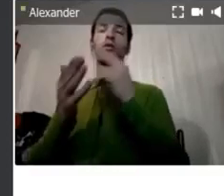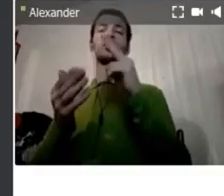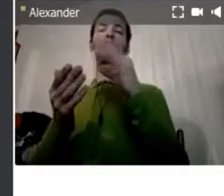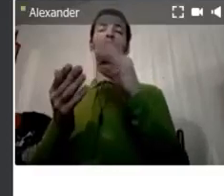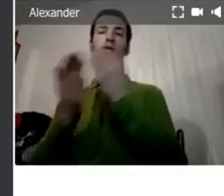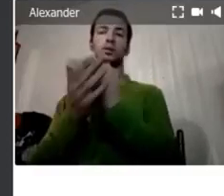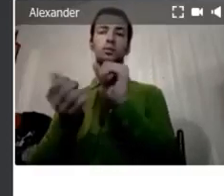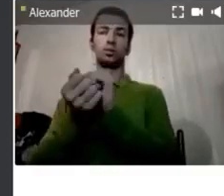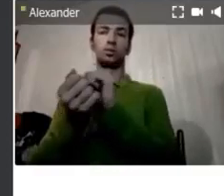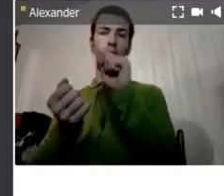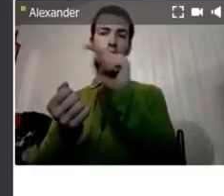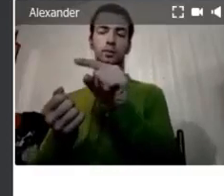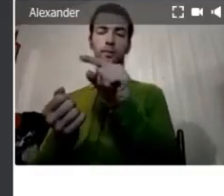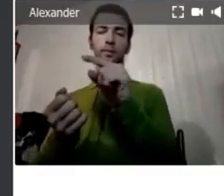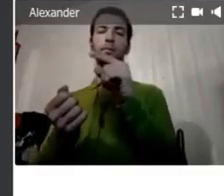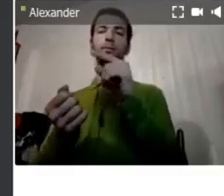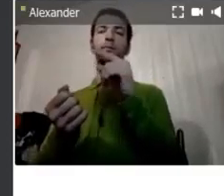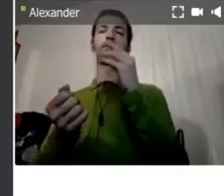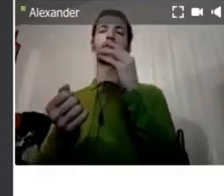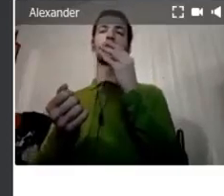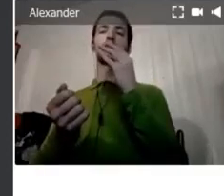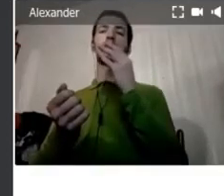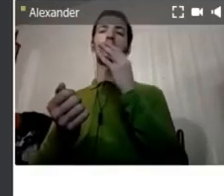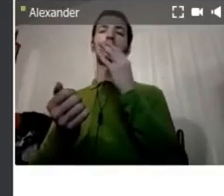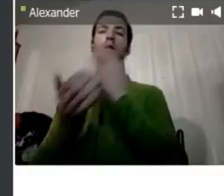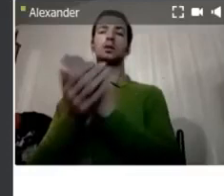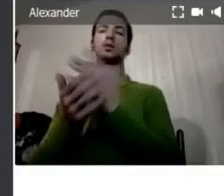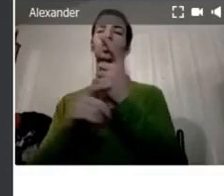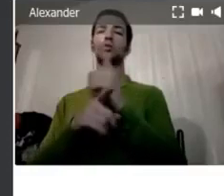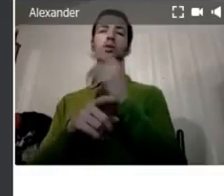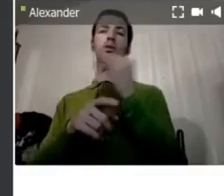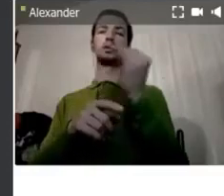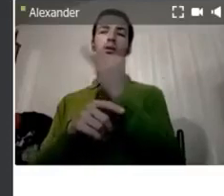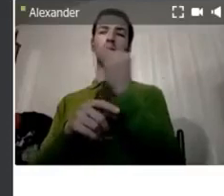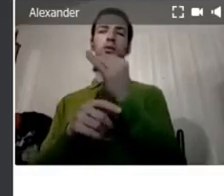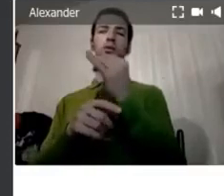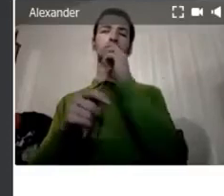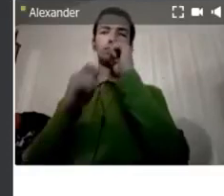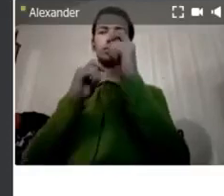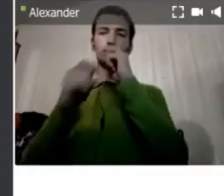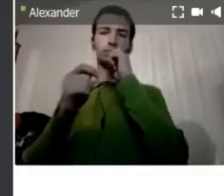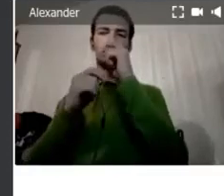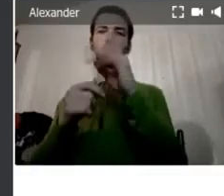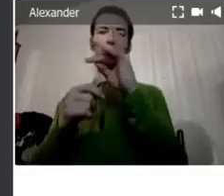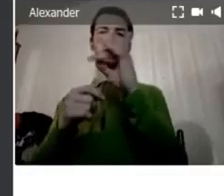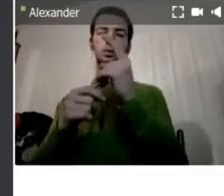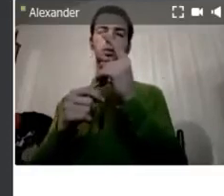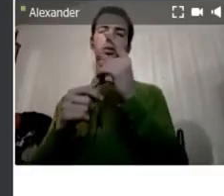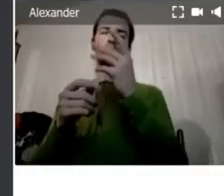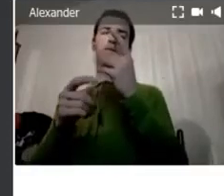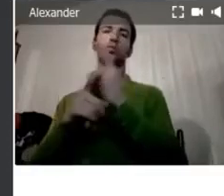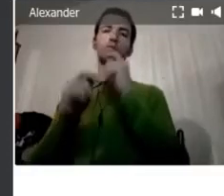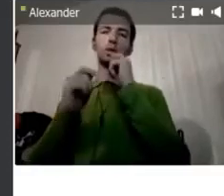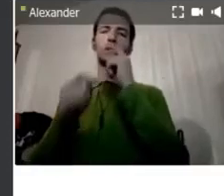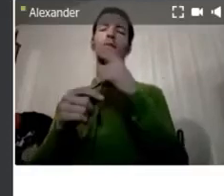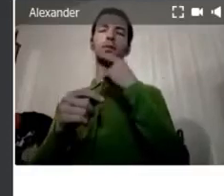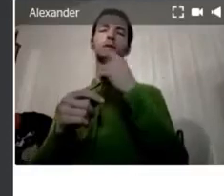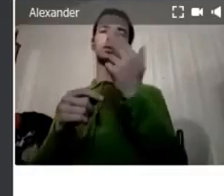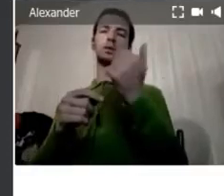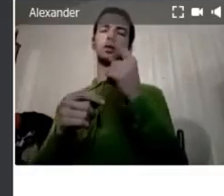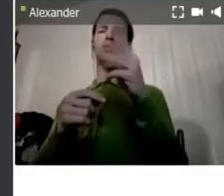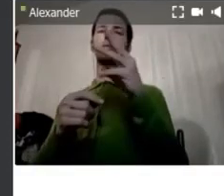великолепные просто круизы. Многие наши лидеры по нескольку раз в таких круизах были, действительно, ну шикарно просто. Могу